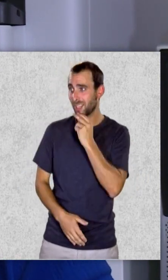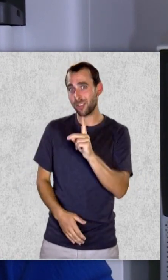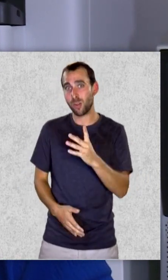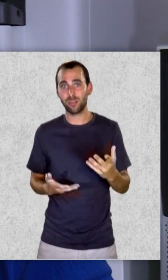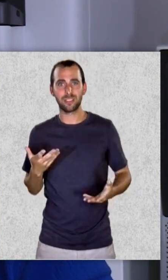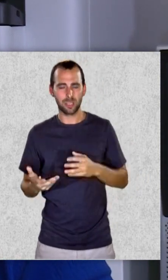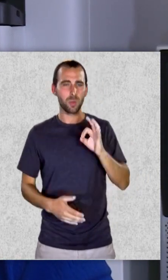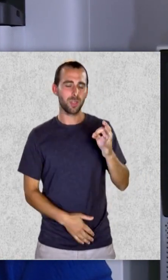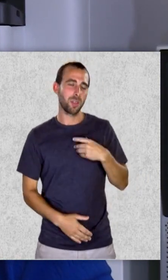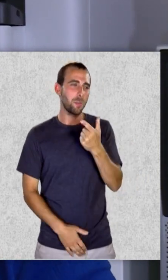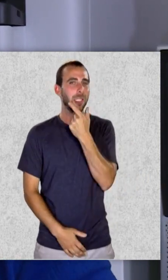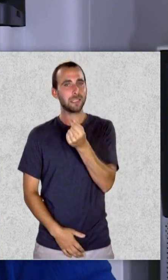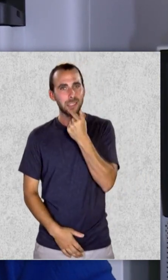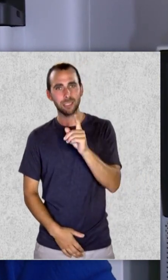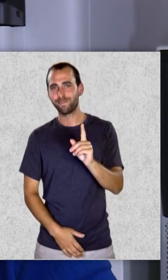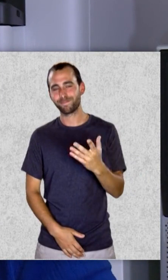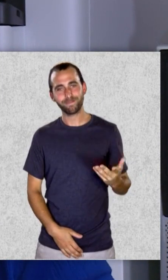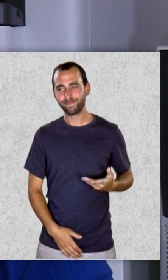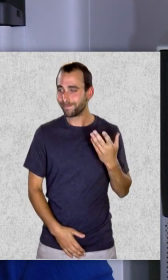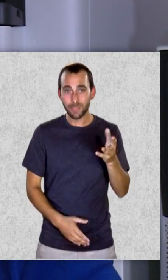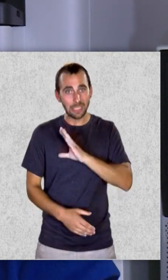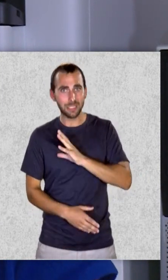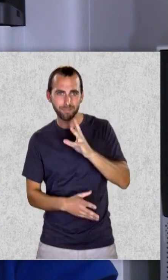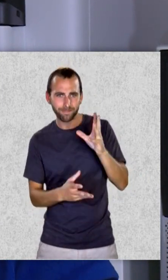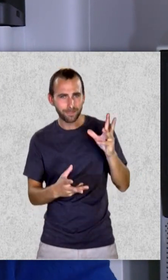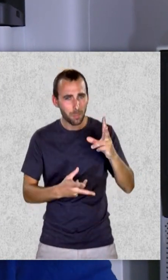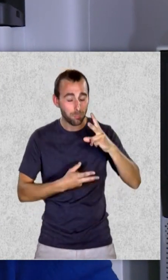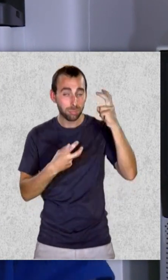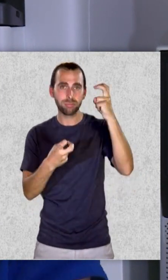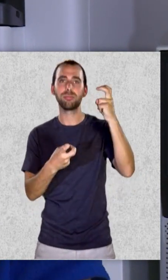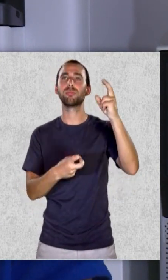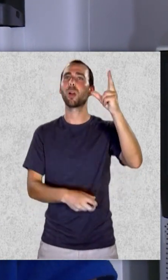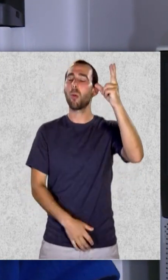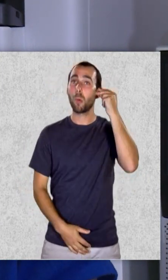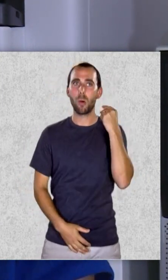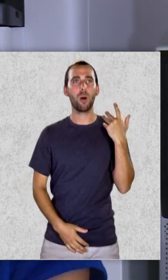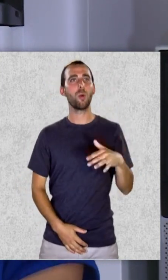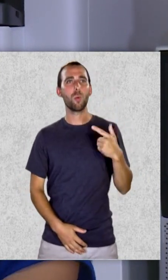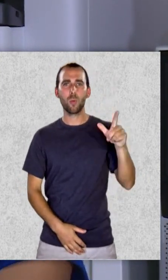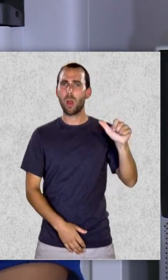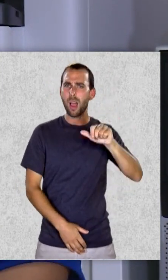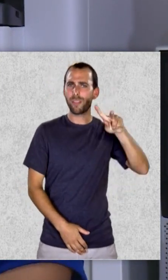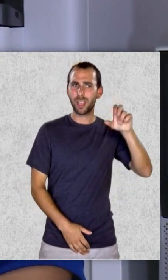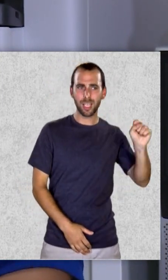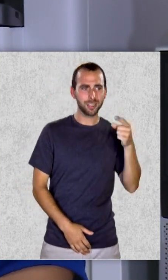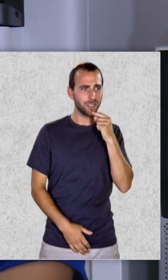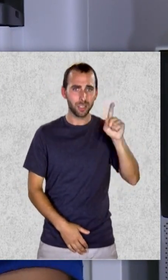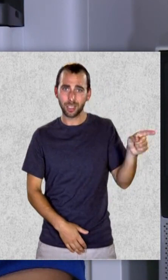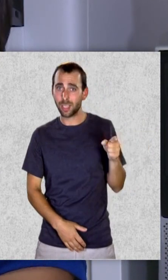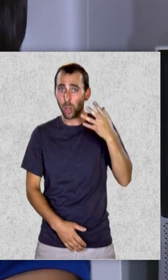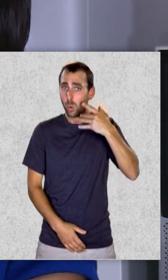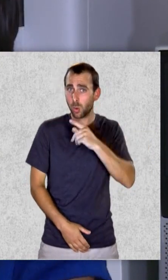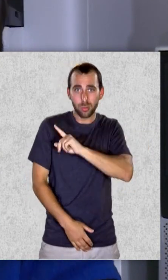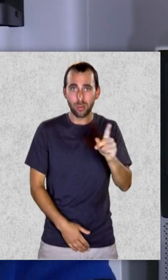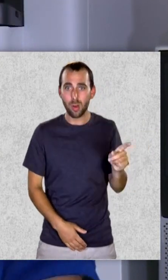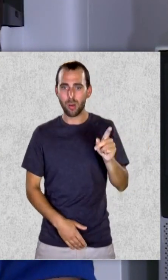évident de faire comprendre que une auxiliaire de vie, ce n'est pas une codeuse ni une